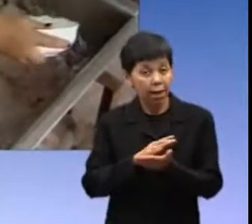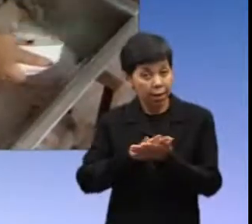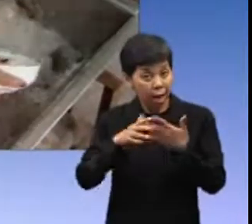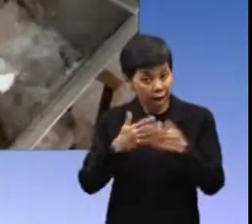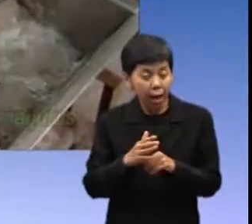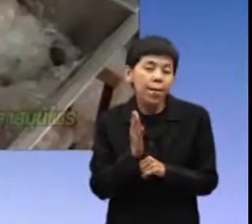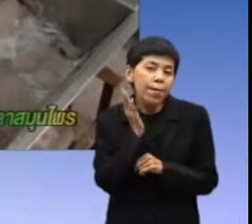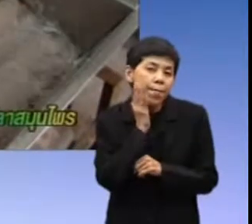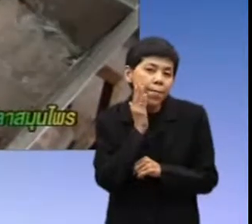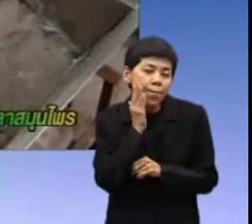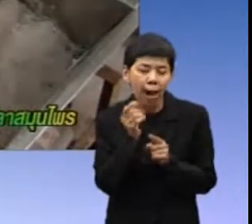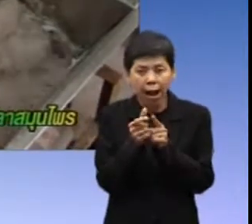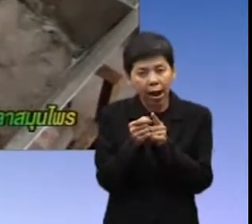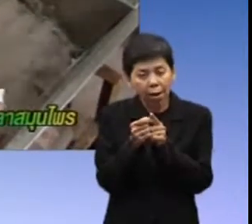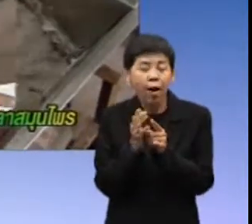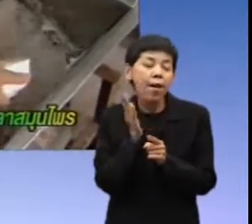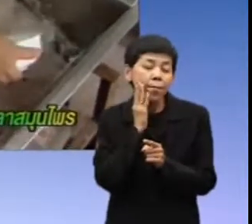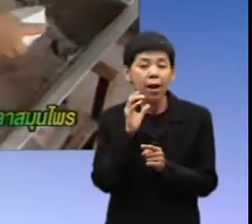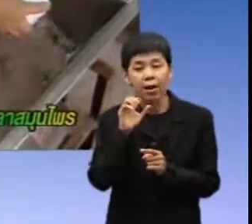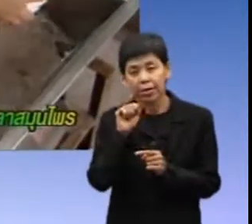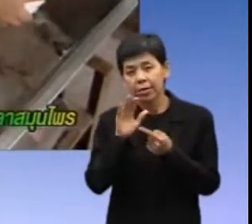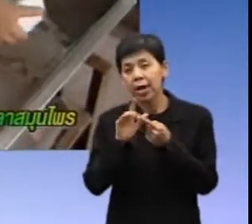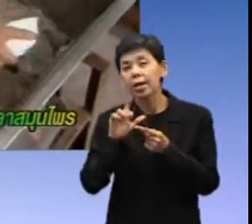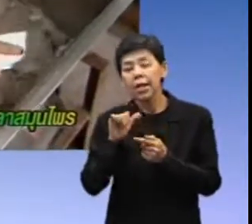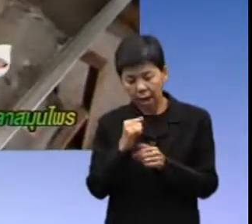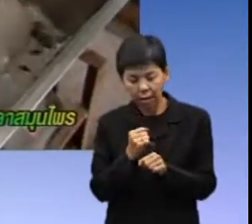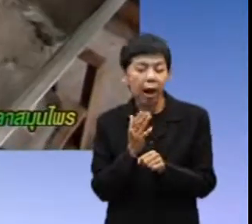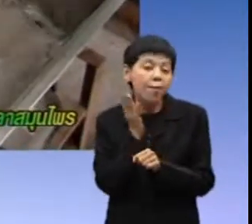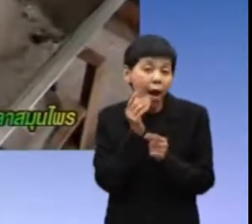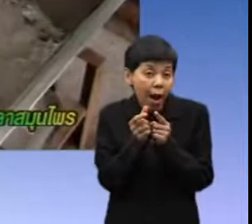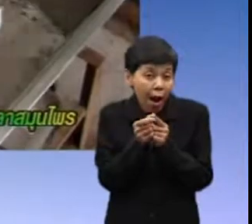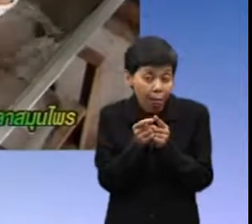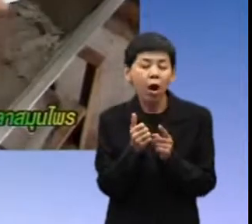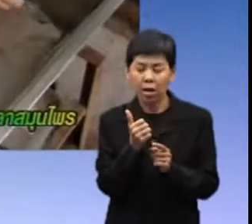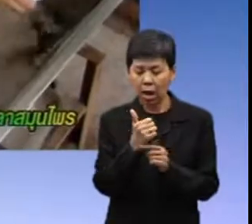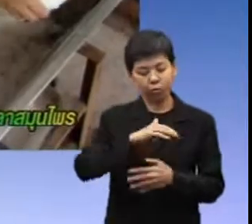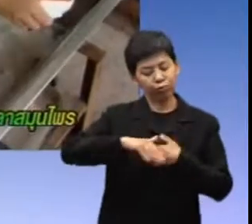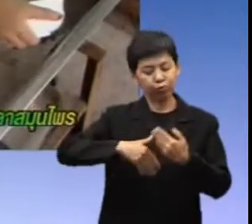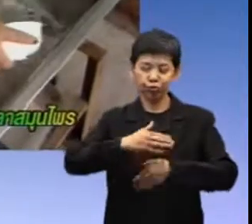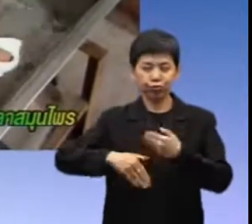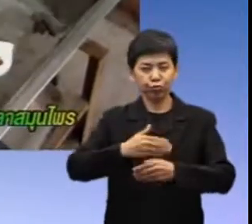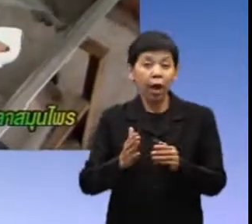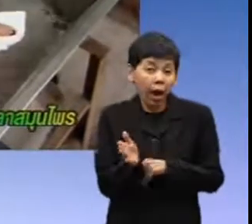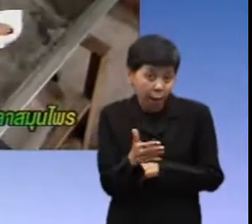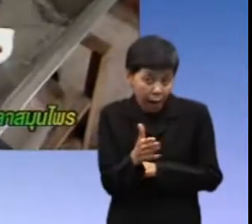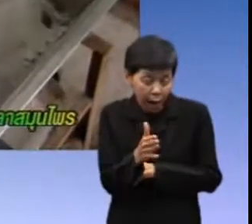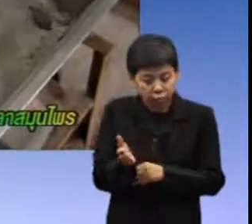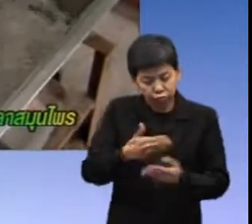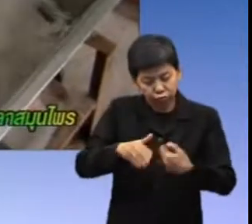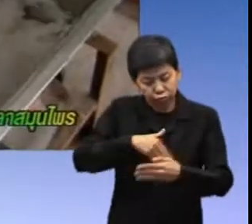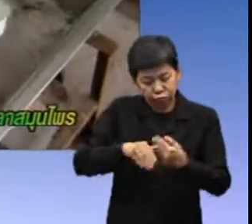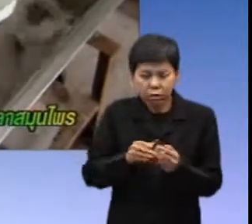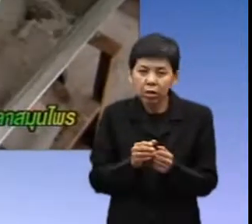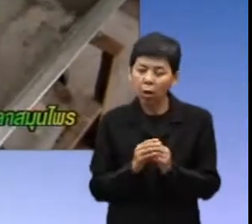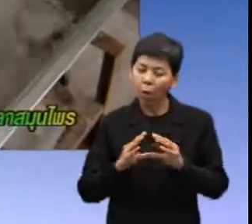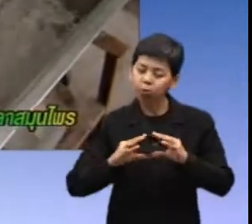จากนั้นใส่แป้งข้าวโพดหรือแป้งสาลีก็ได้ลงไปการใส่แป้งข้าวโพดหรือแป้งสาลีผสมลงไปตีกับเนื้อปลาก็เ